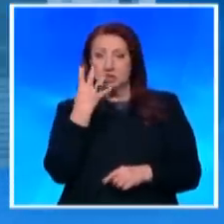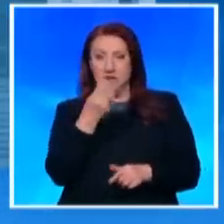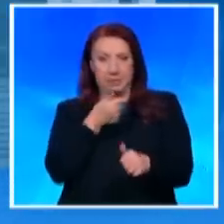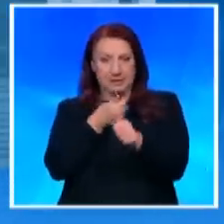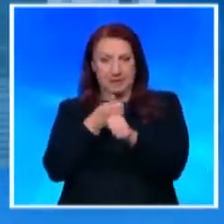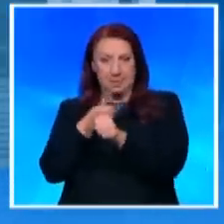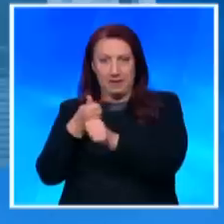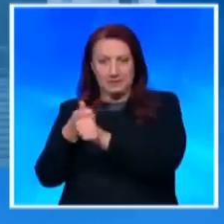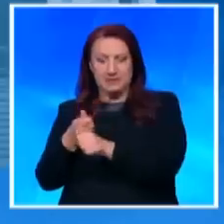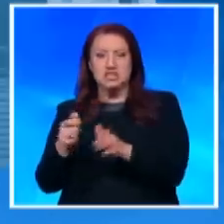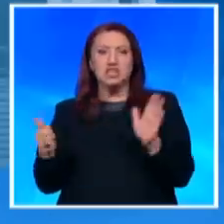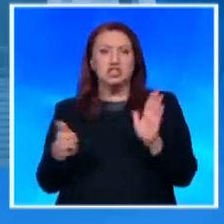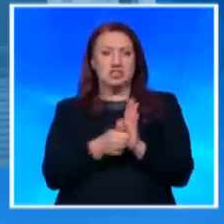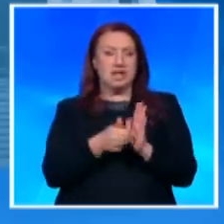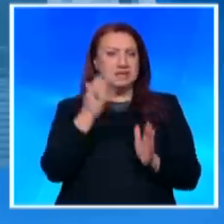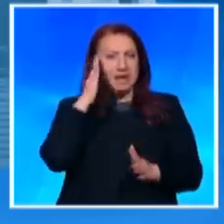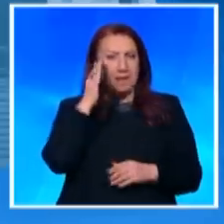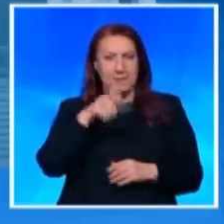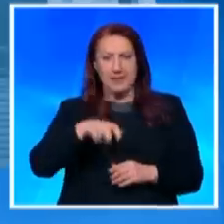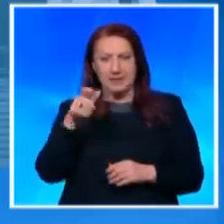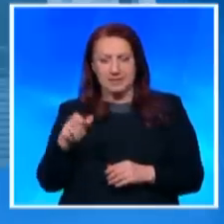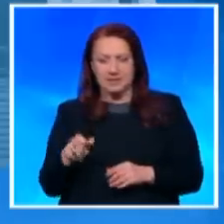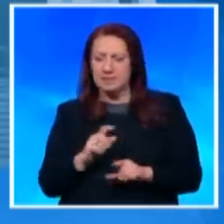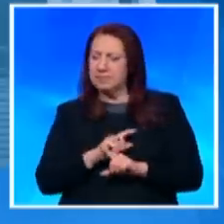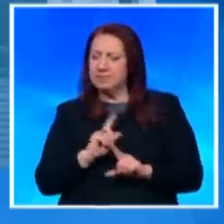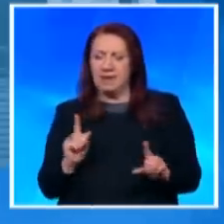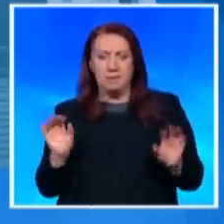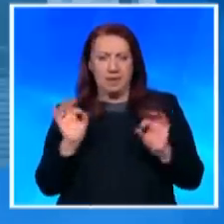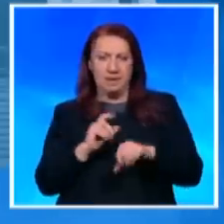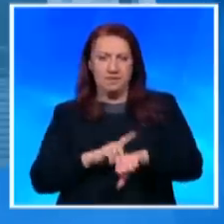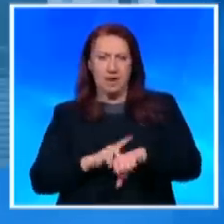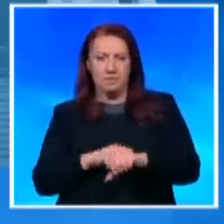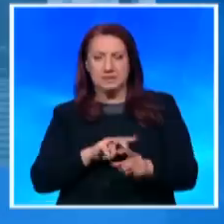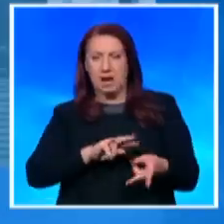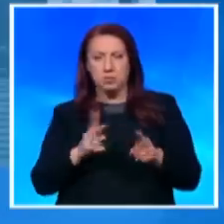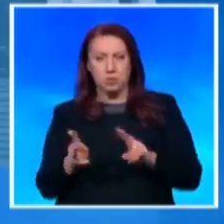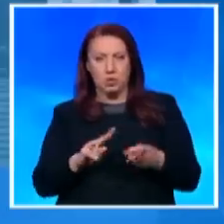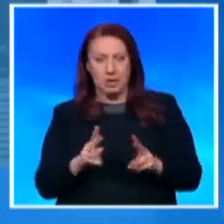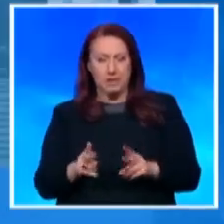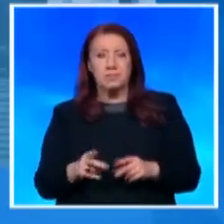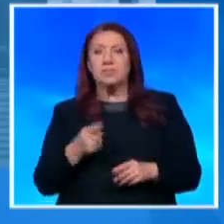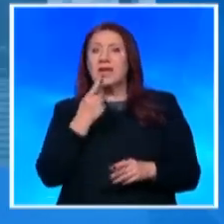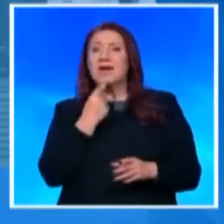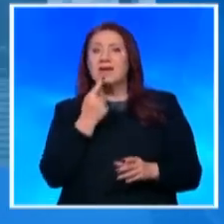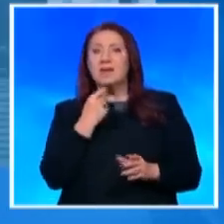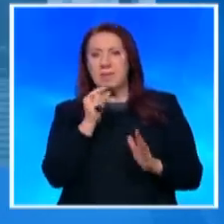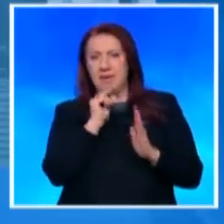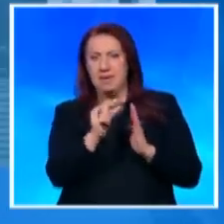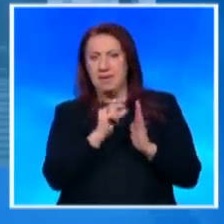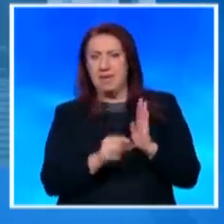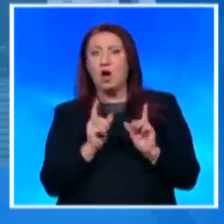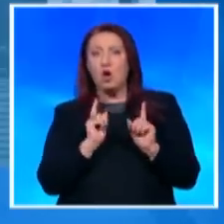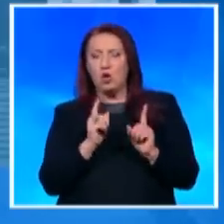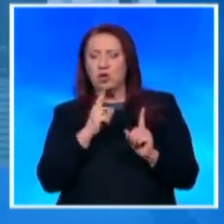защото няма време за промени. Имената ще бъдат обявени при връчването на папката на президента